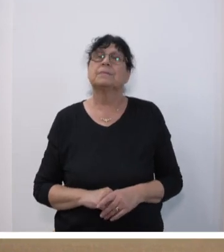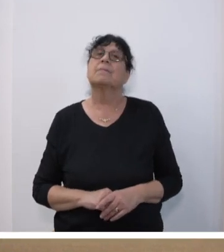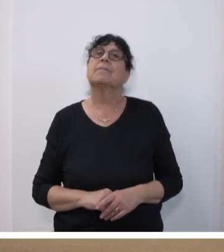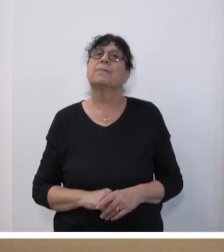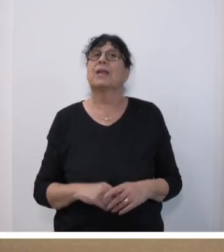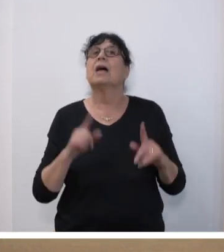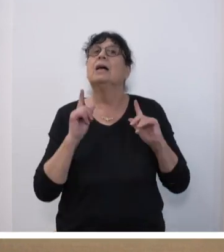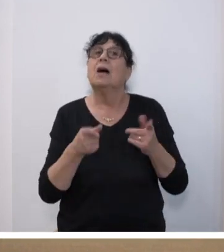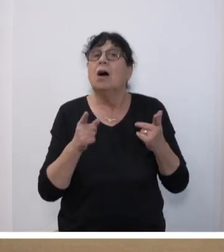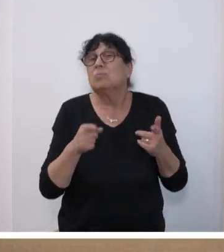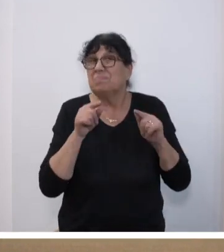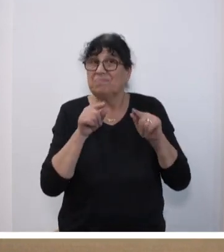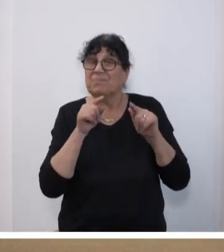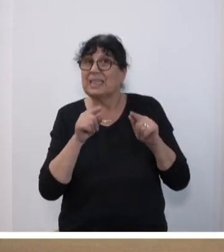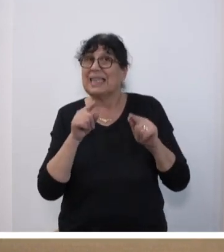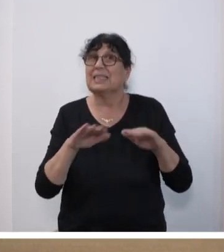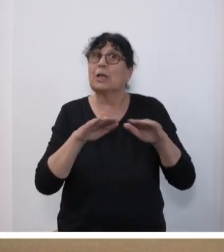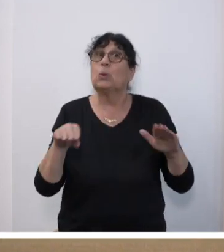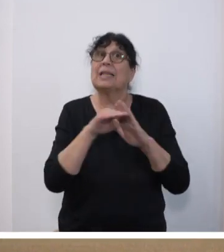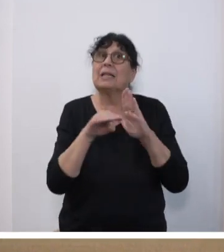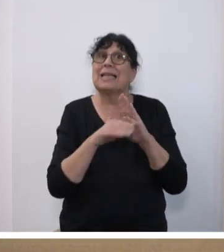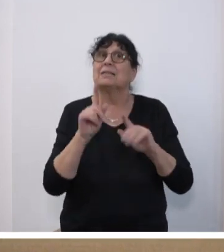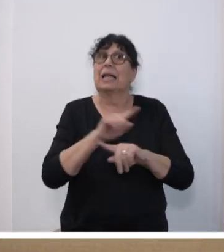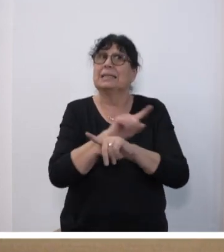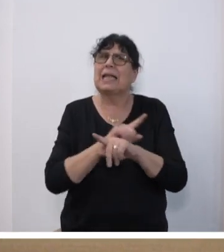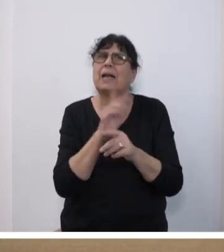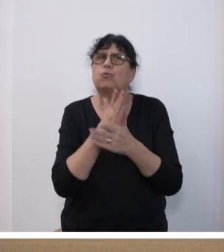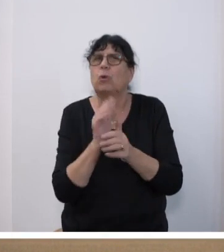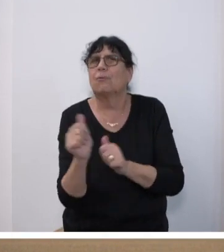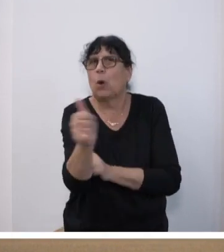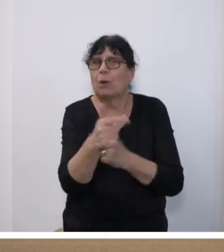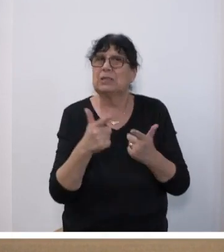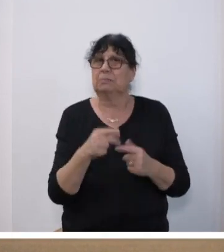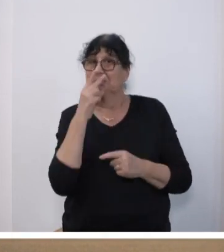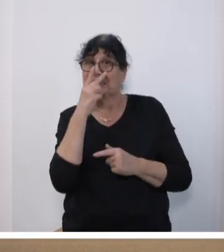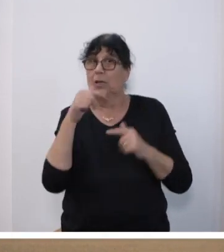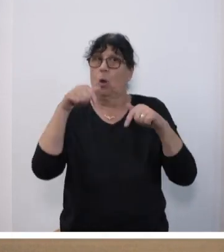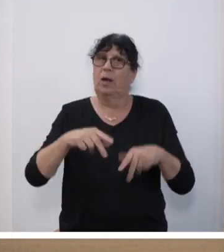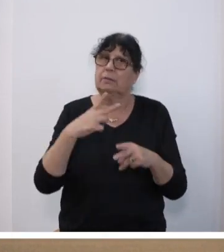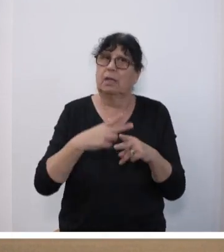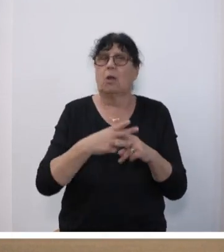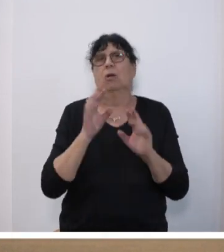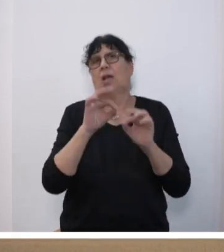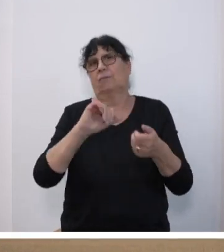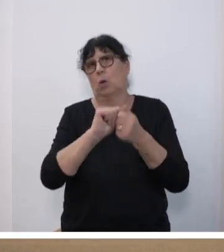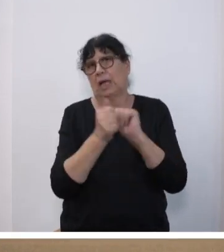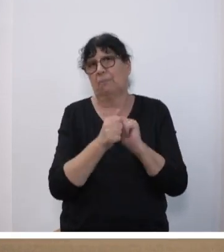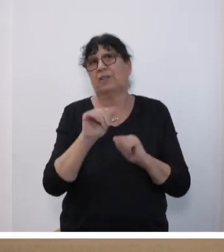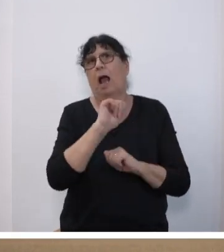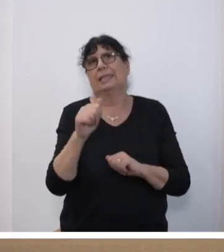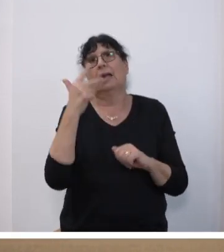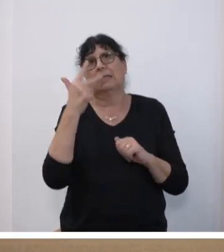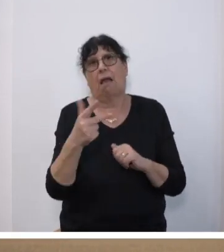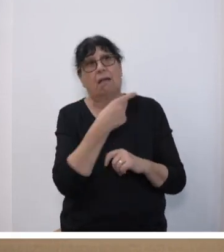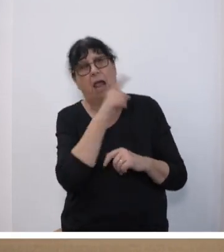Und wie sehr das Grundgesetz seiner Zeit voraus war, das merken wir auch daran, wenn wir sehen, wie sehr wir heute noch dafür kämpfen müssen, dass Artikel 3 auch in